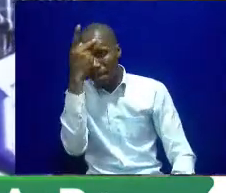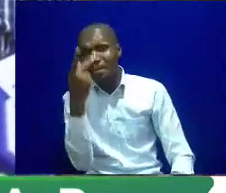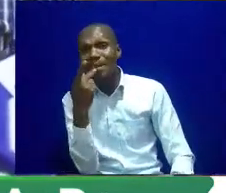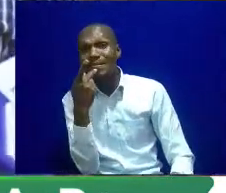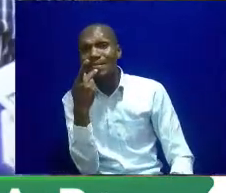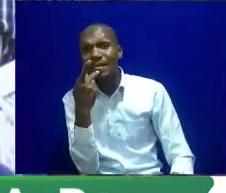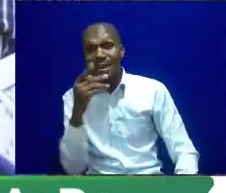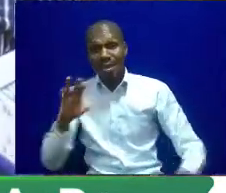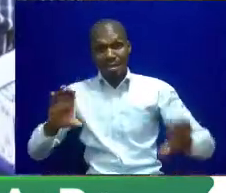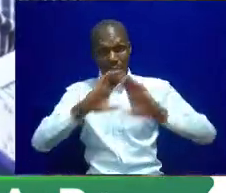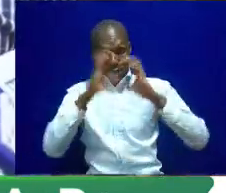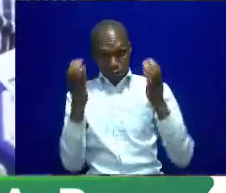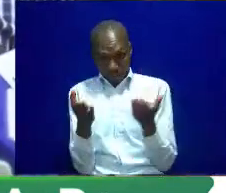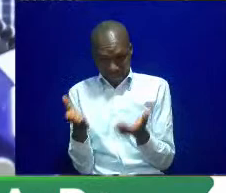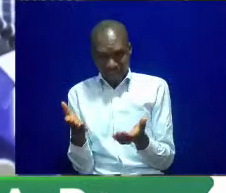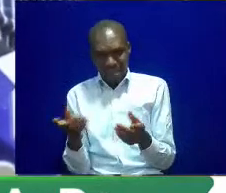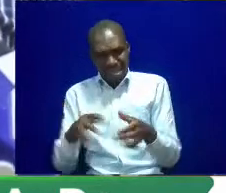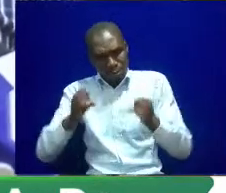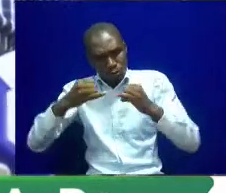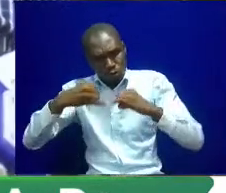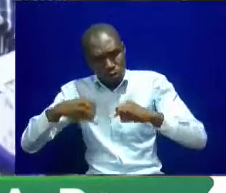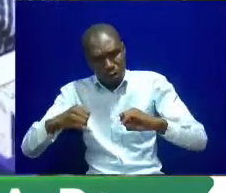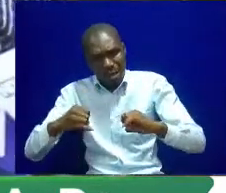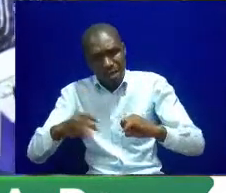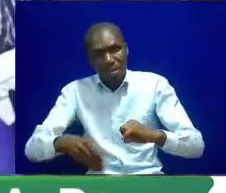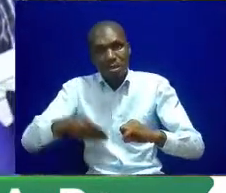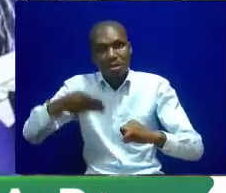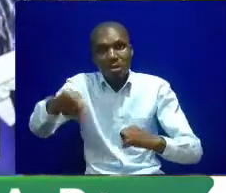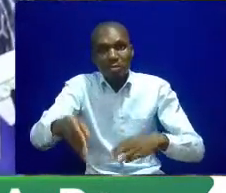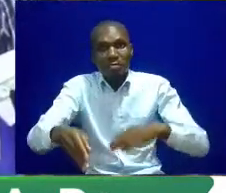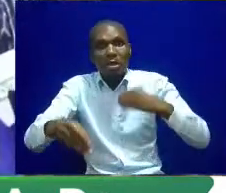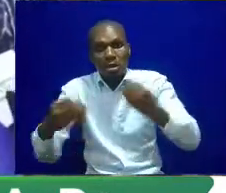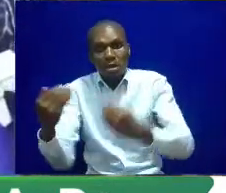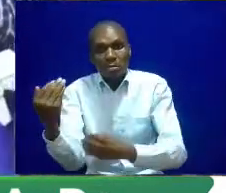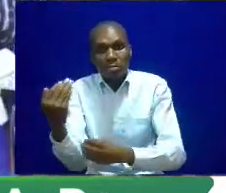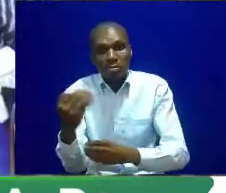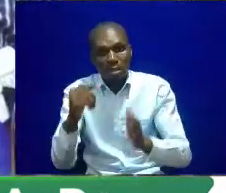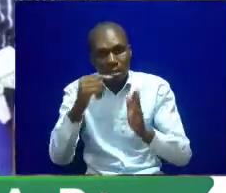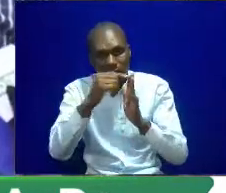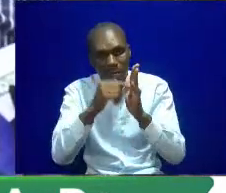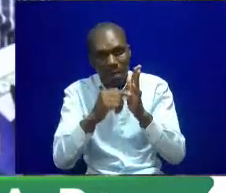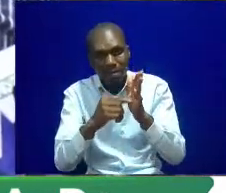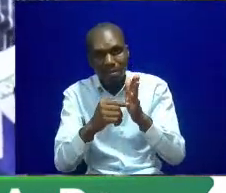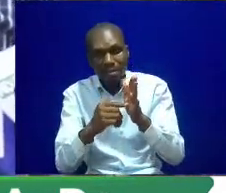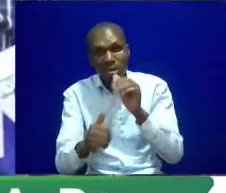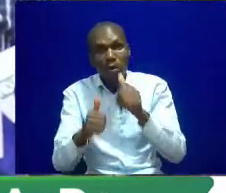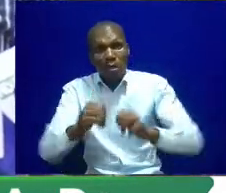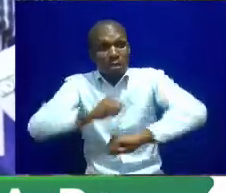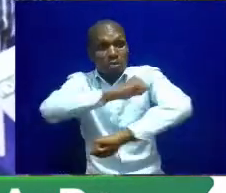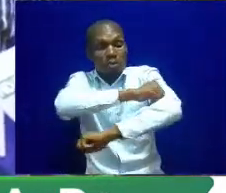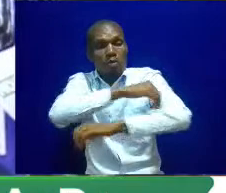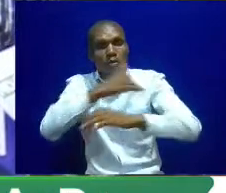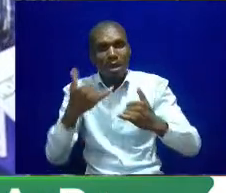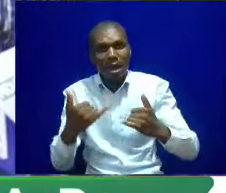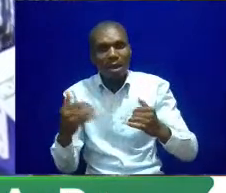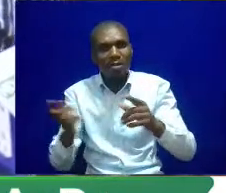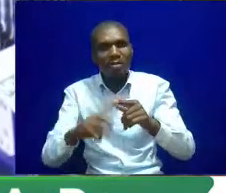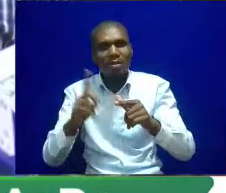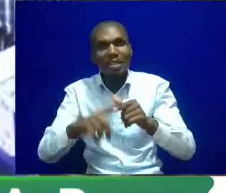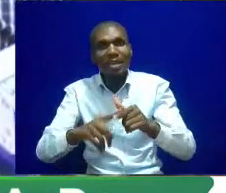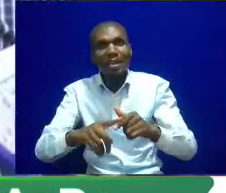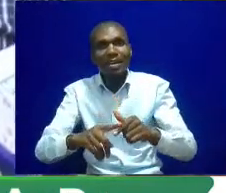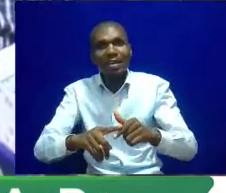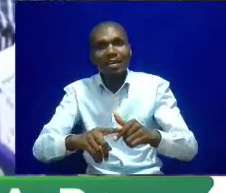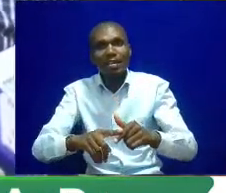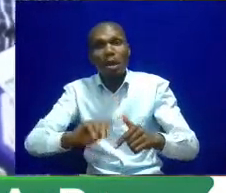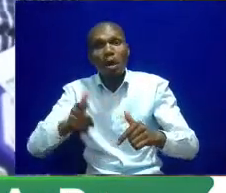the community. Wate mebare ta abana agaiga, babu ata max. Ya iki ringe skuru, ego kora admission isa